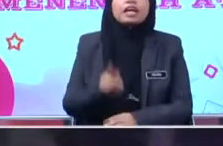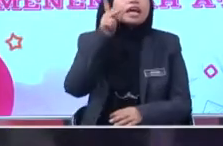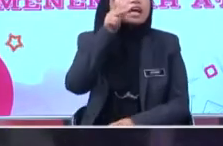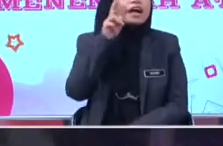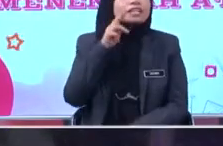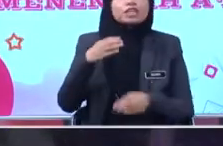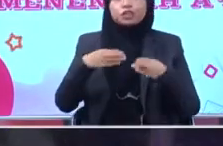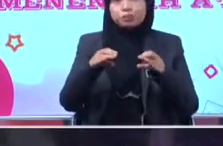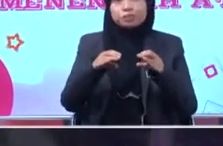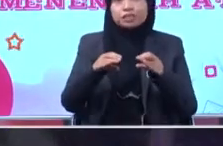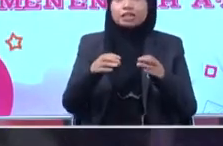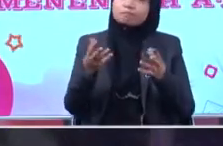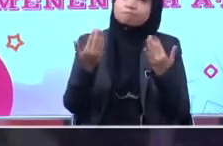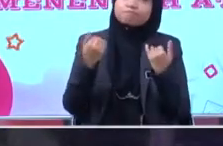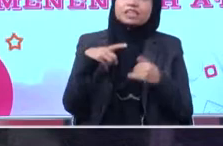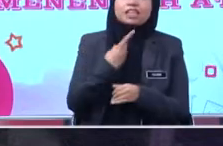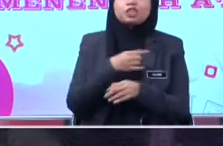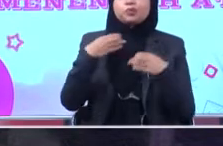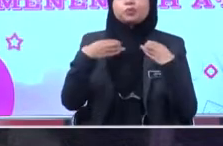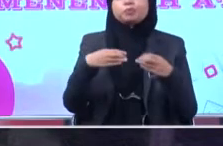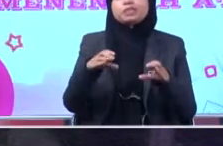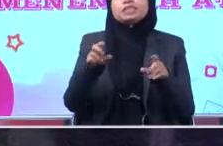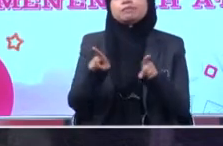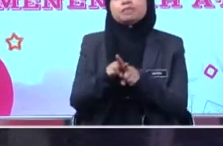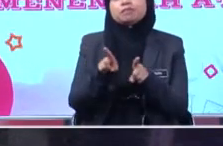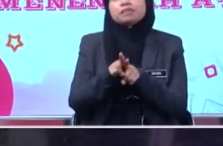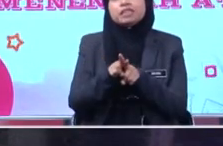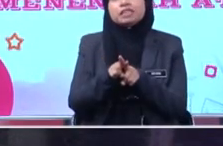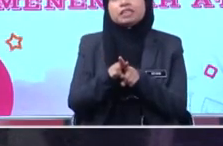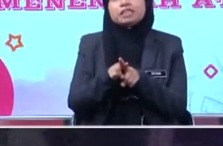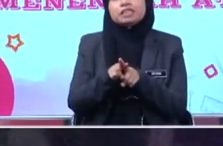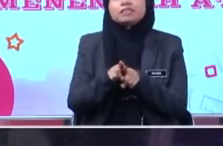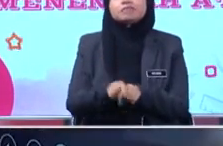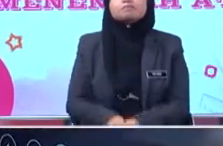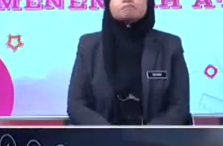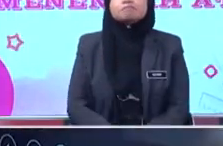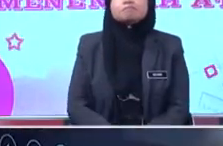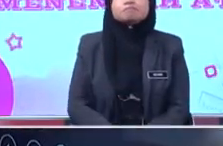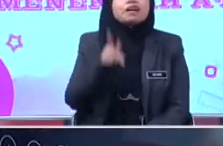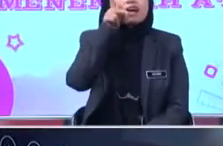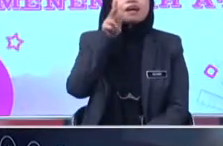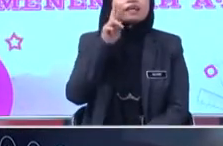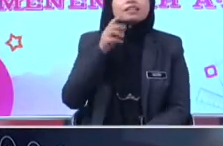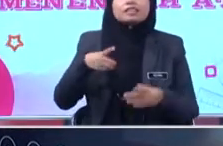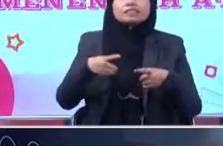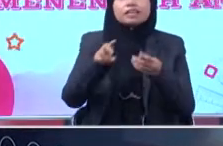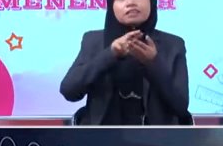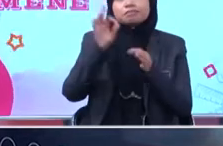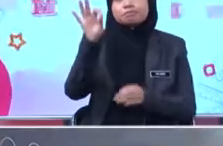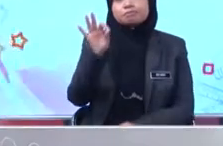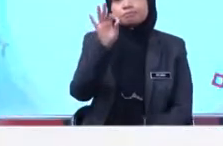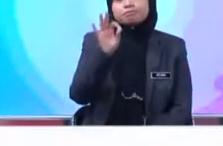jomblo Kak Rina terbaca.di dulu Ilahi Ma fissamawati wama fil